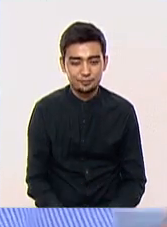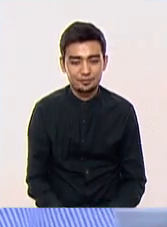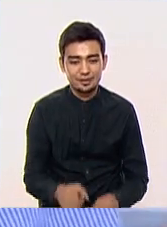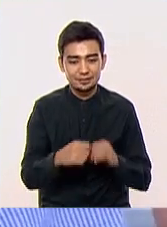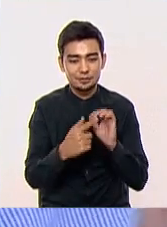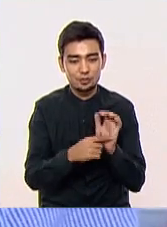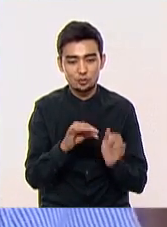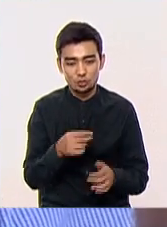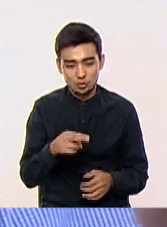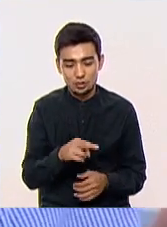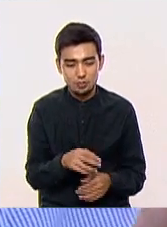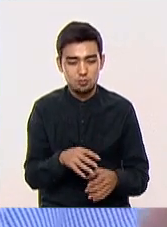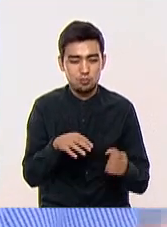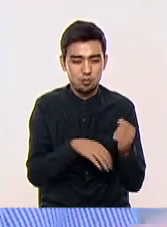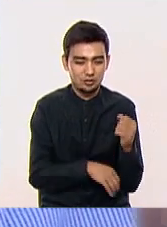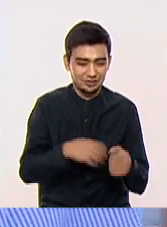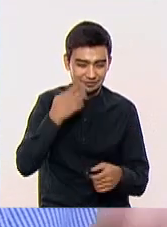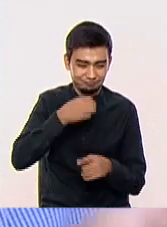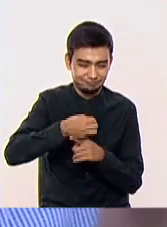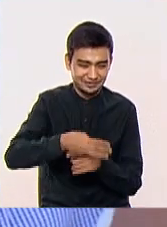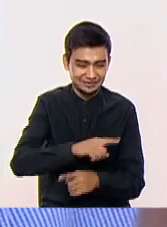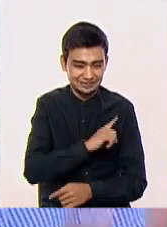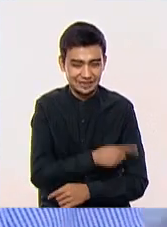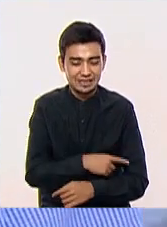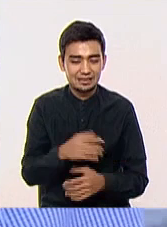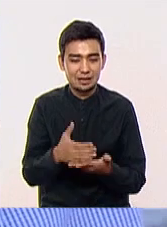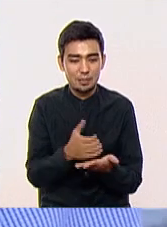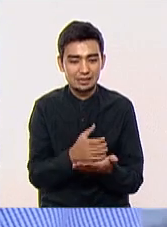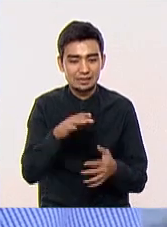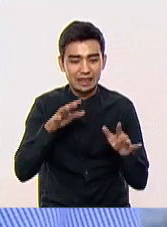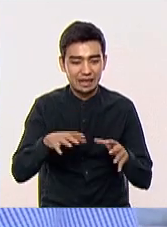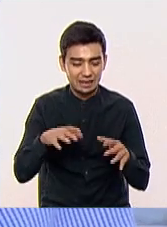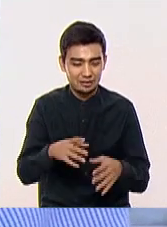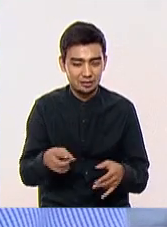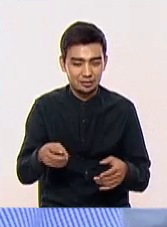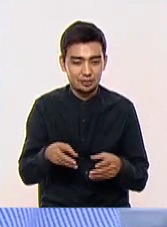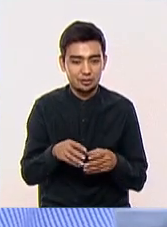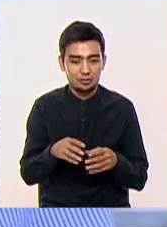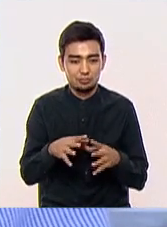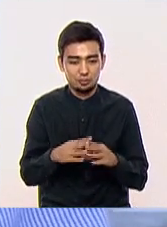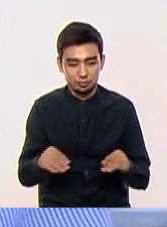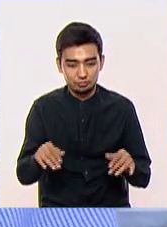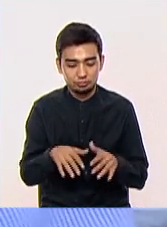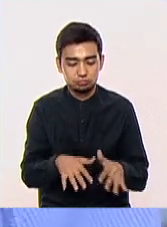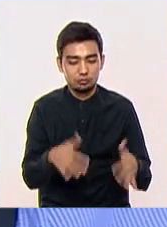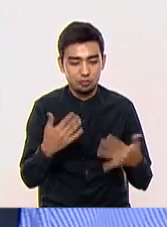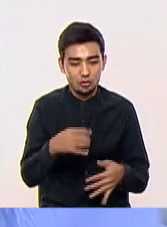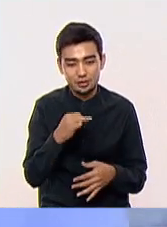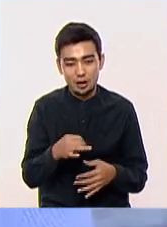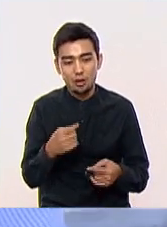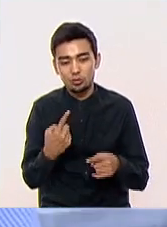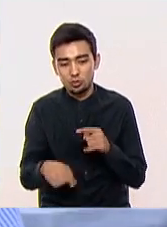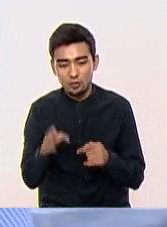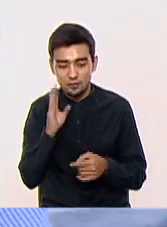17 июля после сильной жары в горах растаял запас снега, а потом он закончился. Другого источника воды нет.